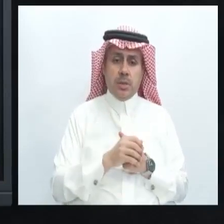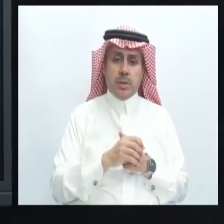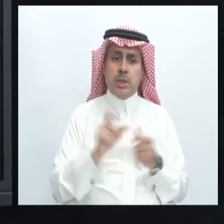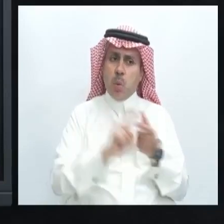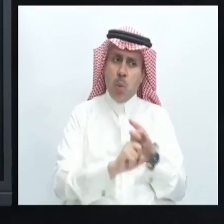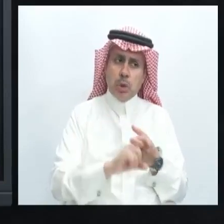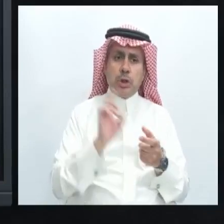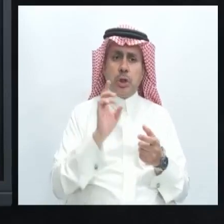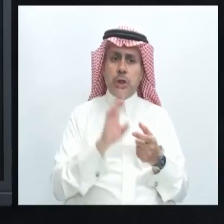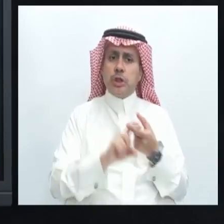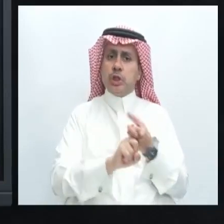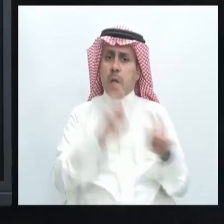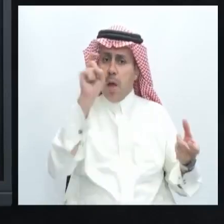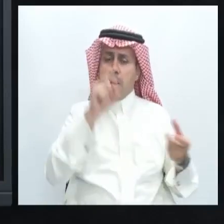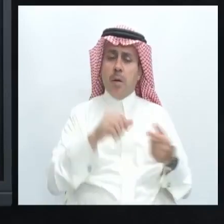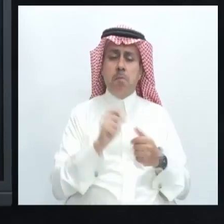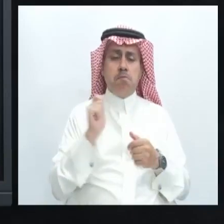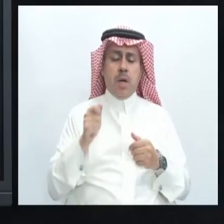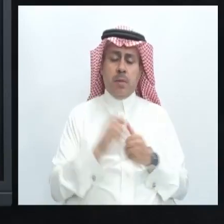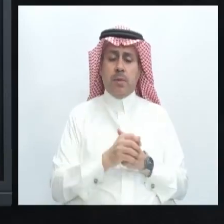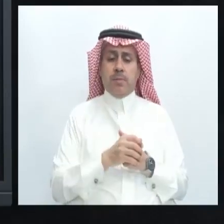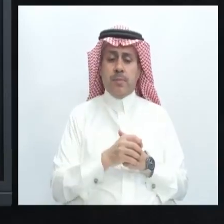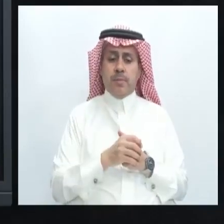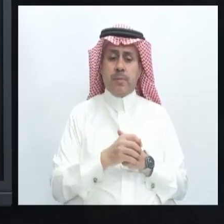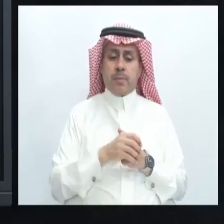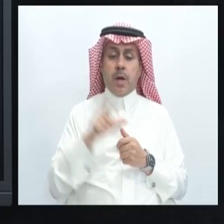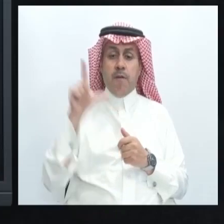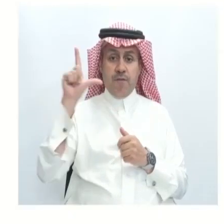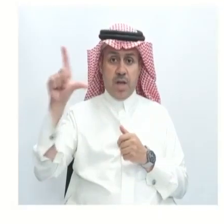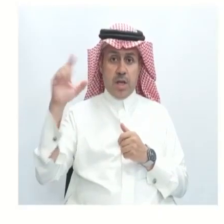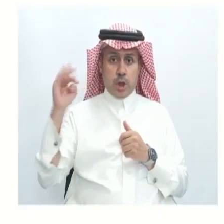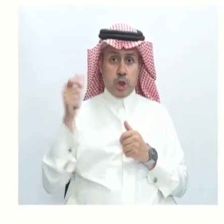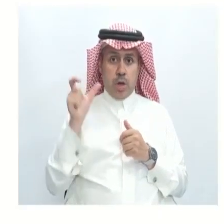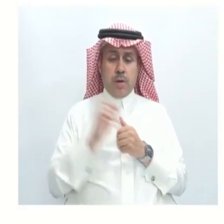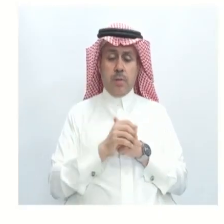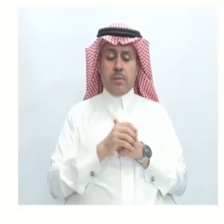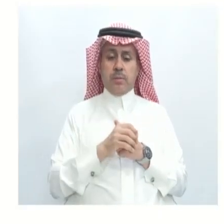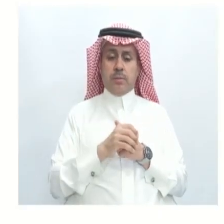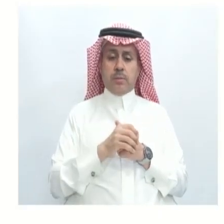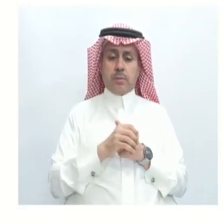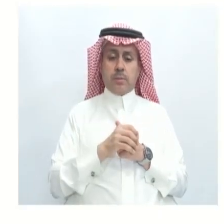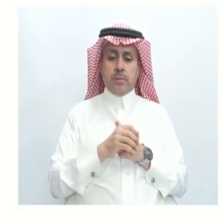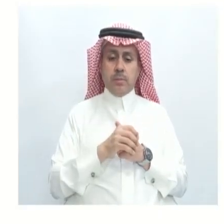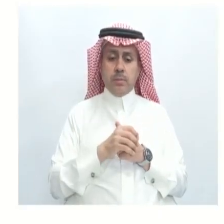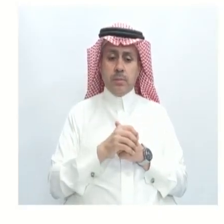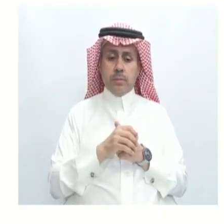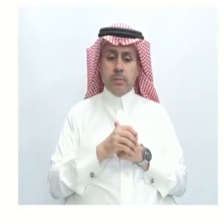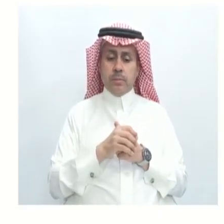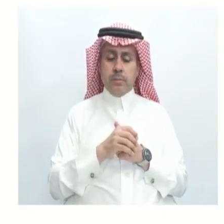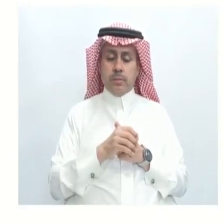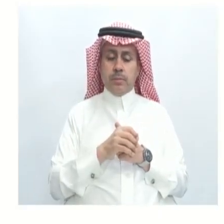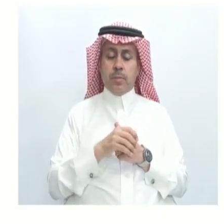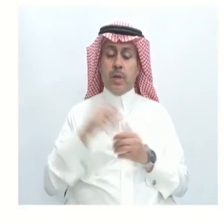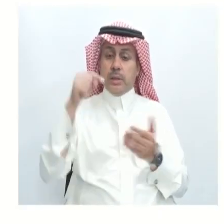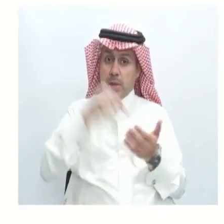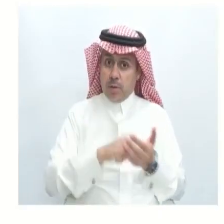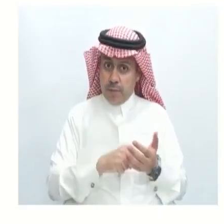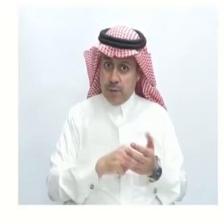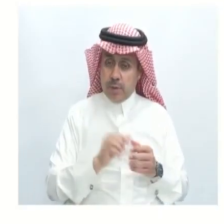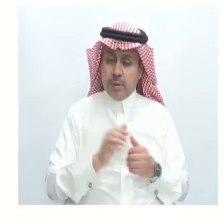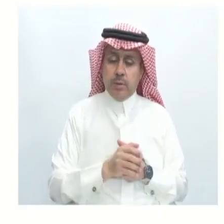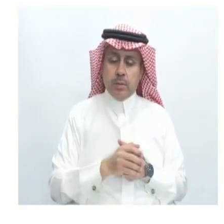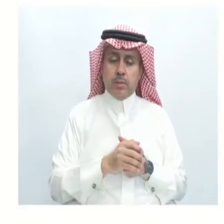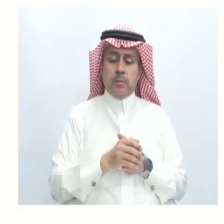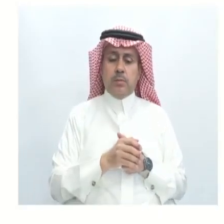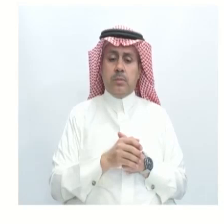هناك عده لجان كذلك هناك عده لجان قضائيه فهذه داخله في السلطه